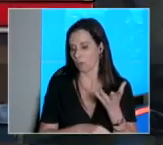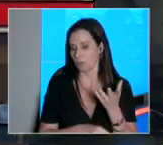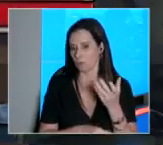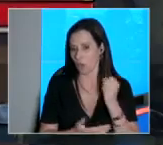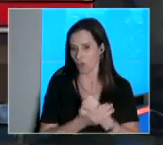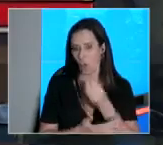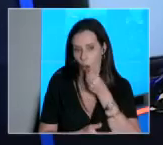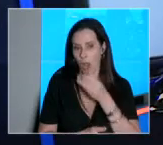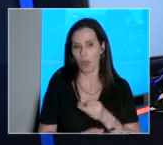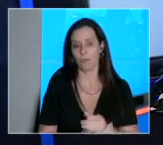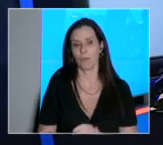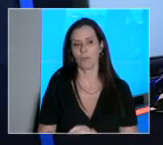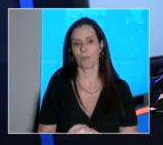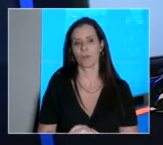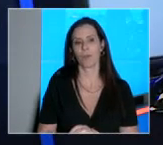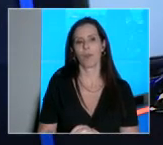ולאכול.